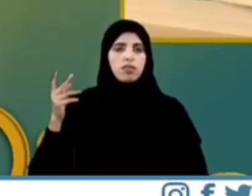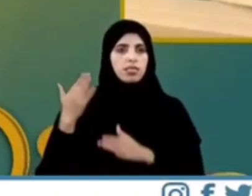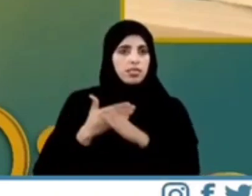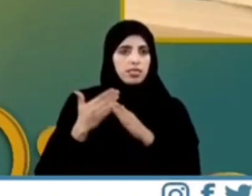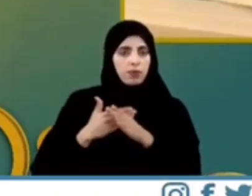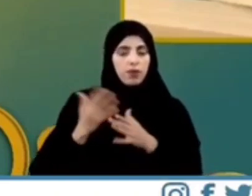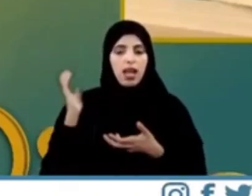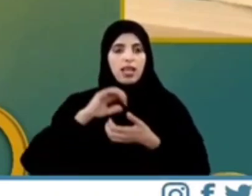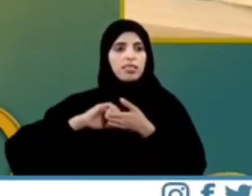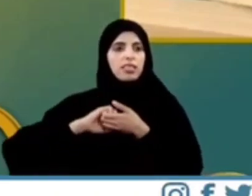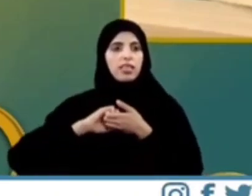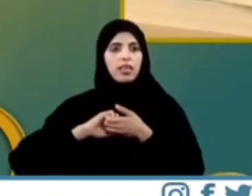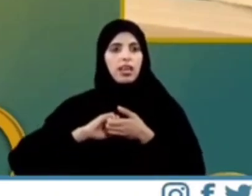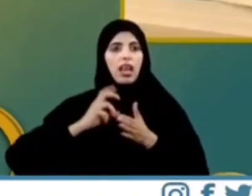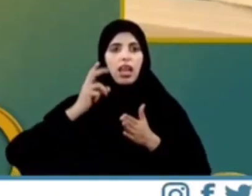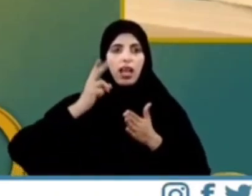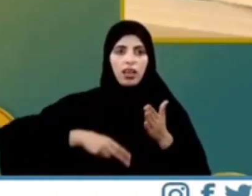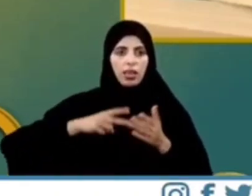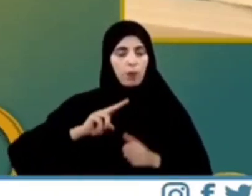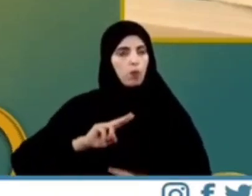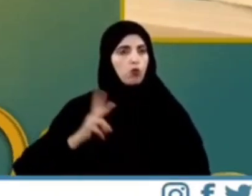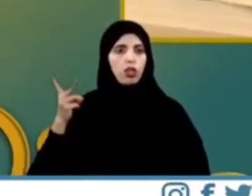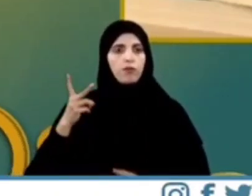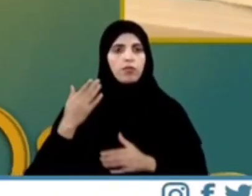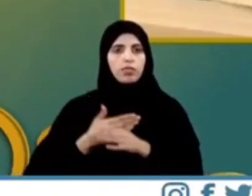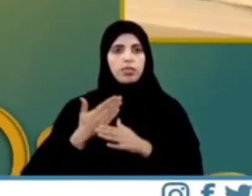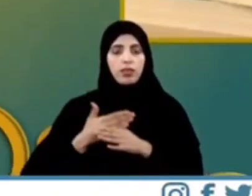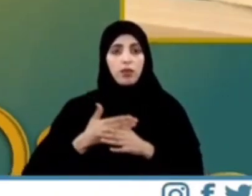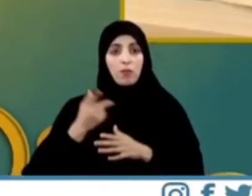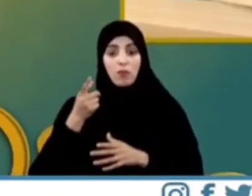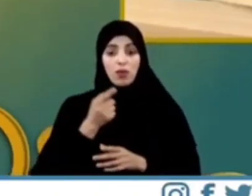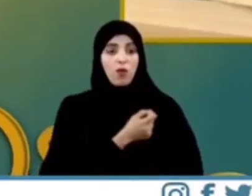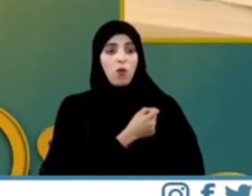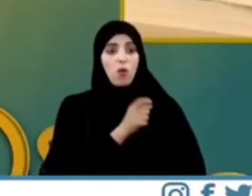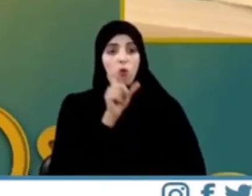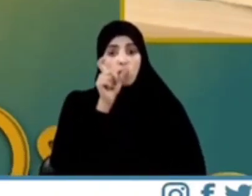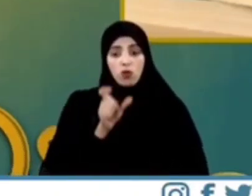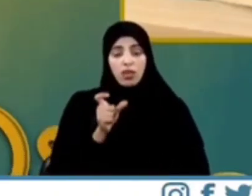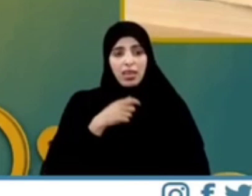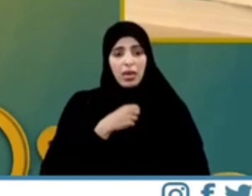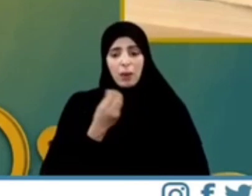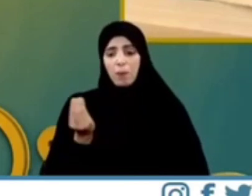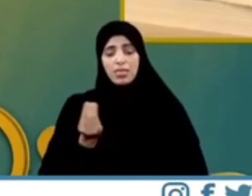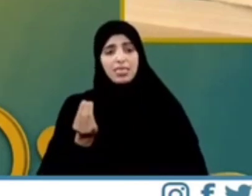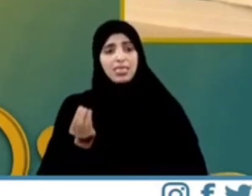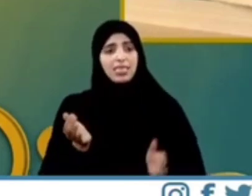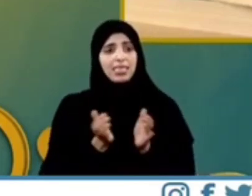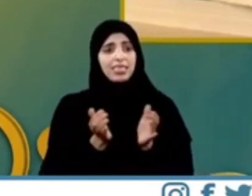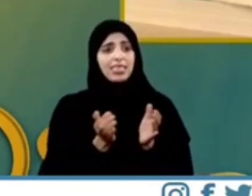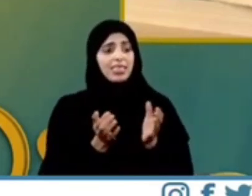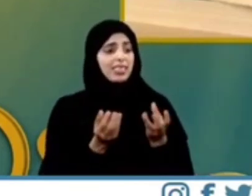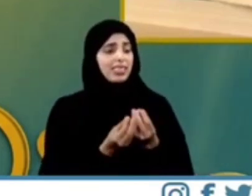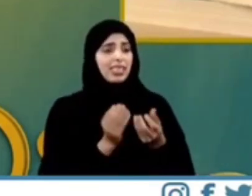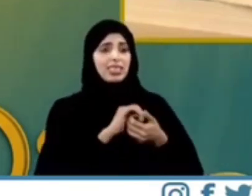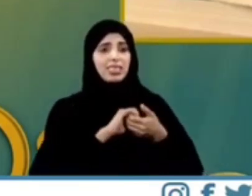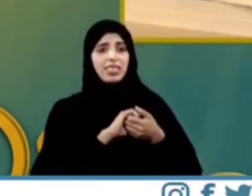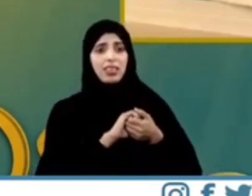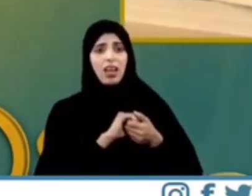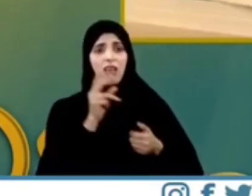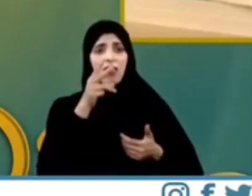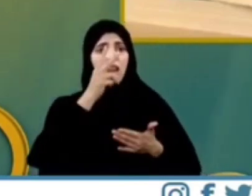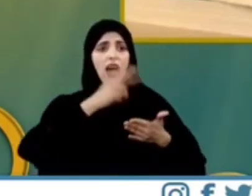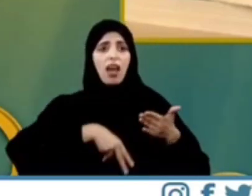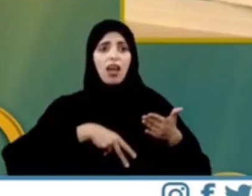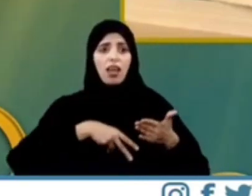لرحلة اصحاب، القرار يعتبر غريب جدا لرحلة من افراد يعني قليلين. الغريب ان